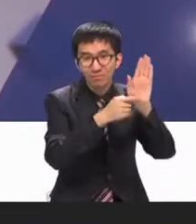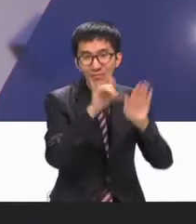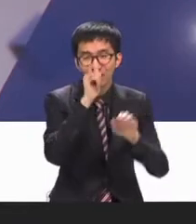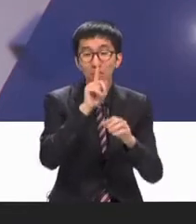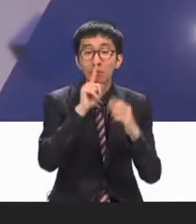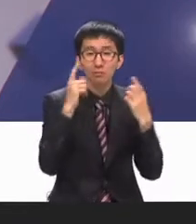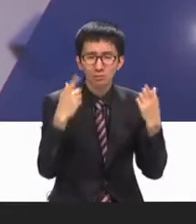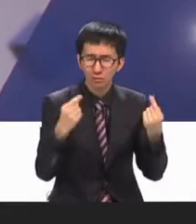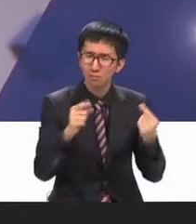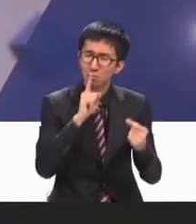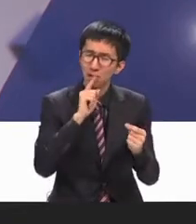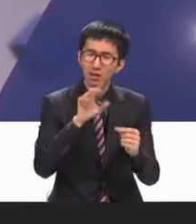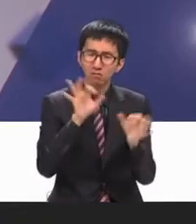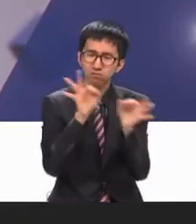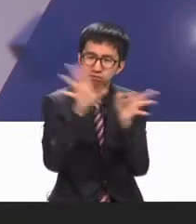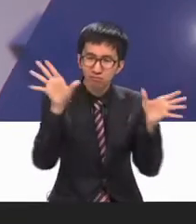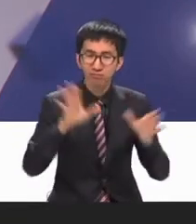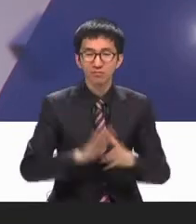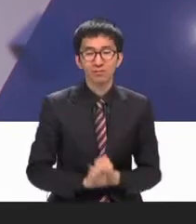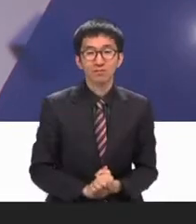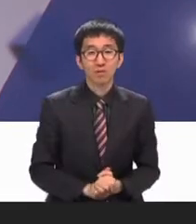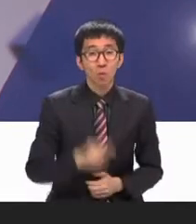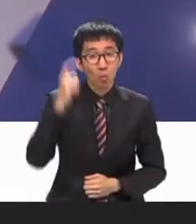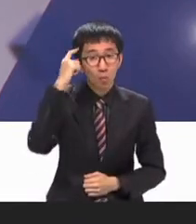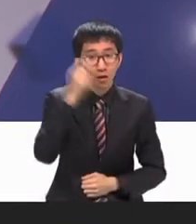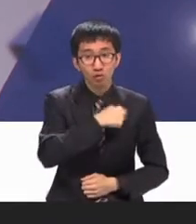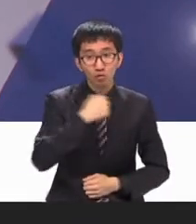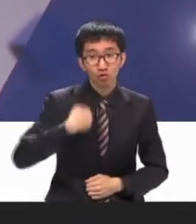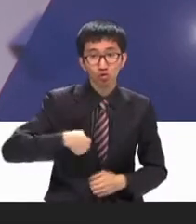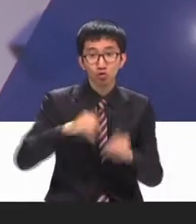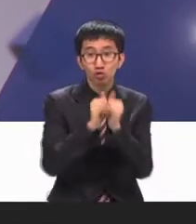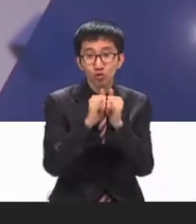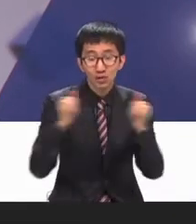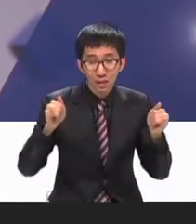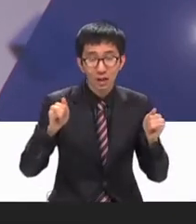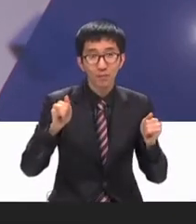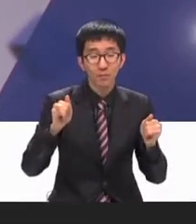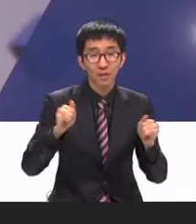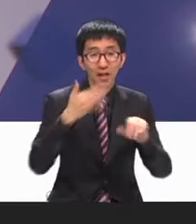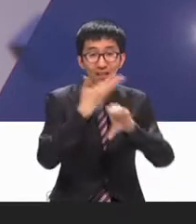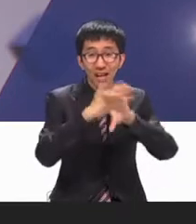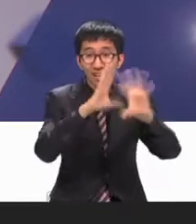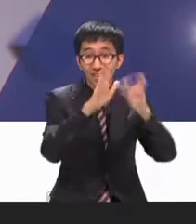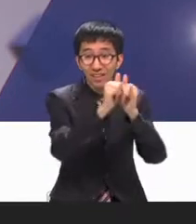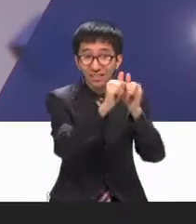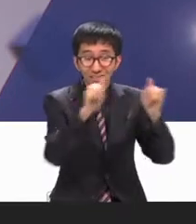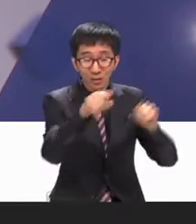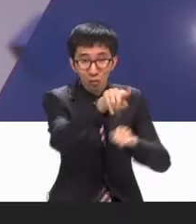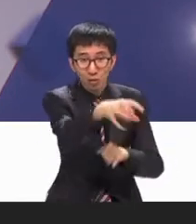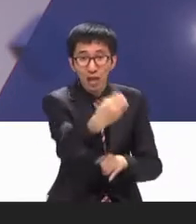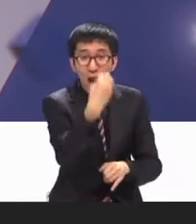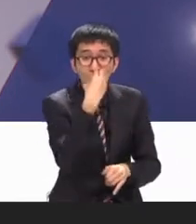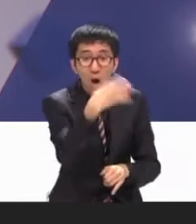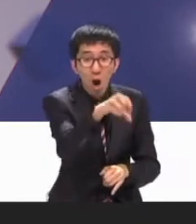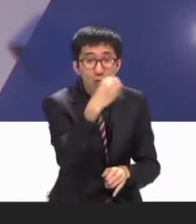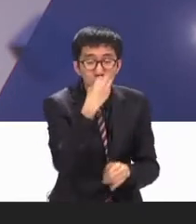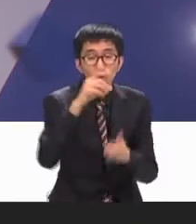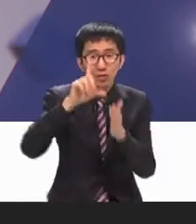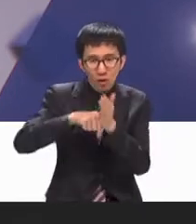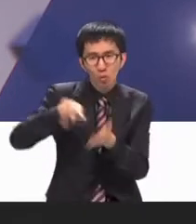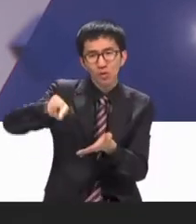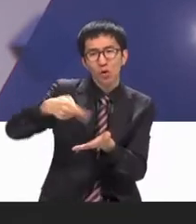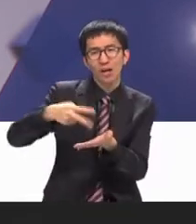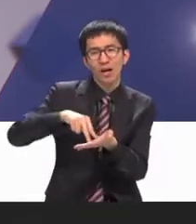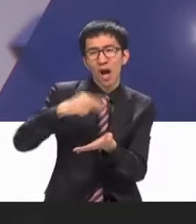이게 말도 안되는 것이 중국인들은 사양 사람들이 음식을 손으로 지 먹던 시절에도 척하다 글 썼던